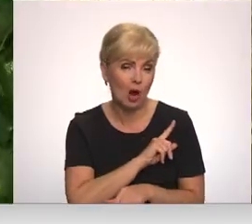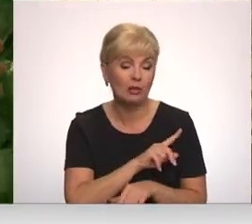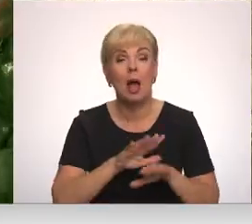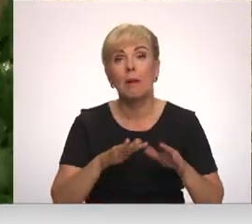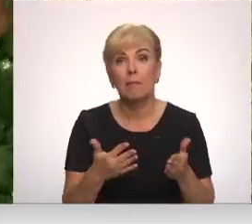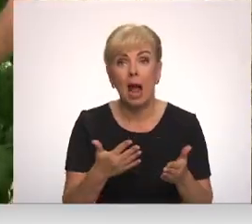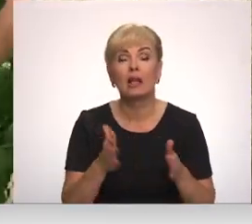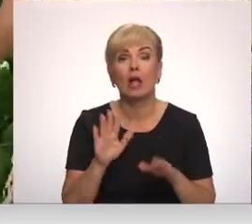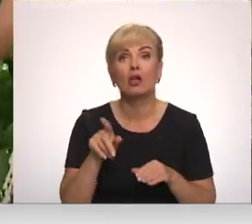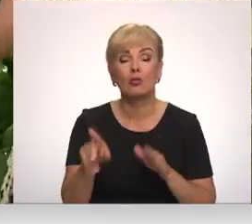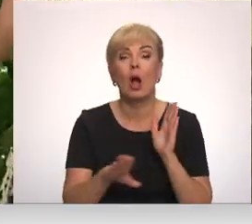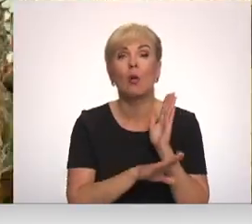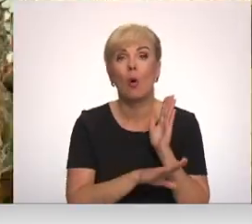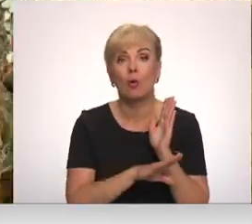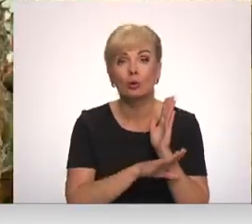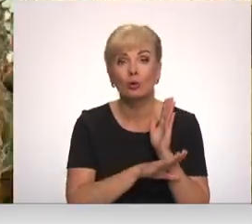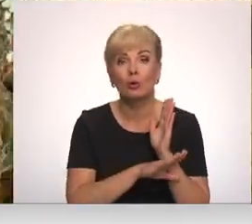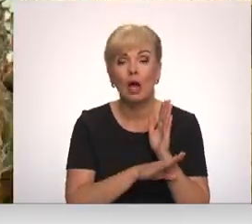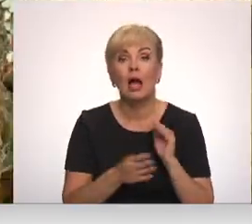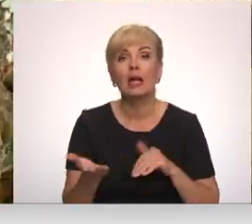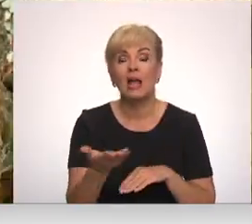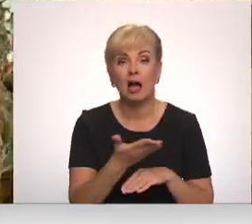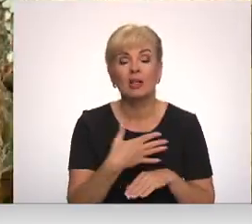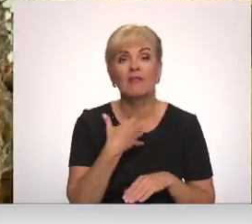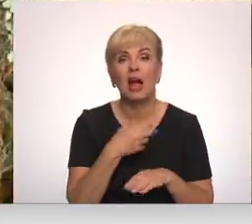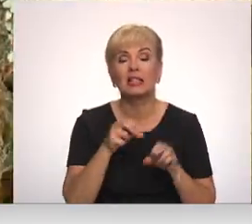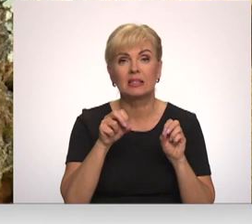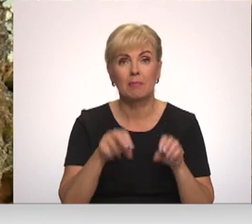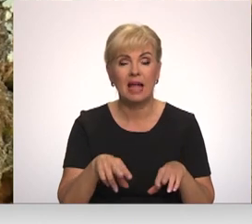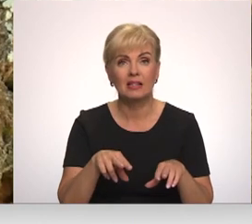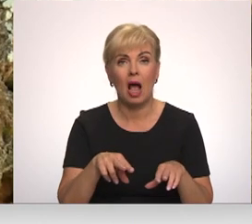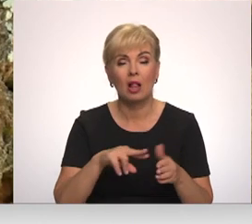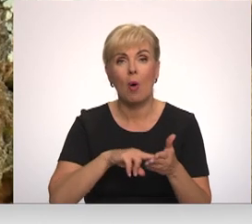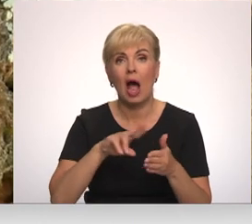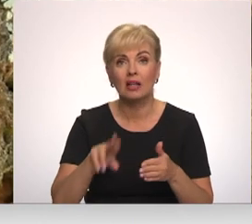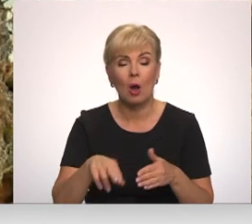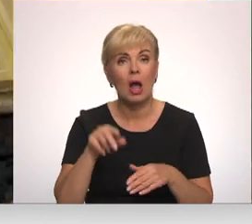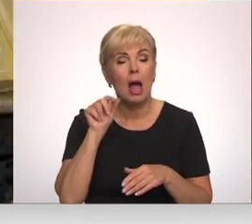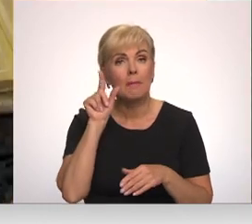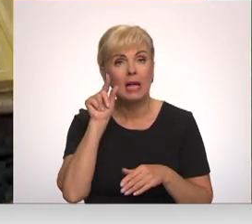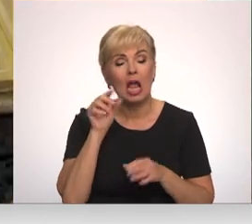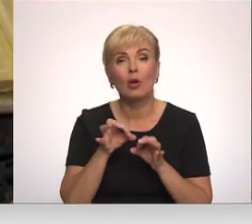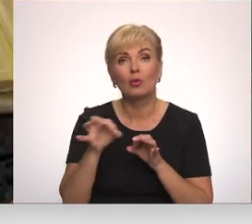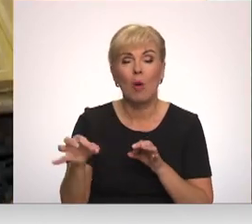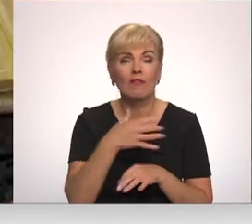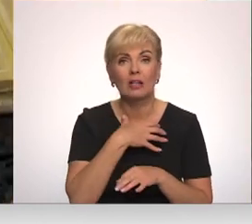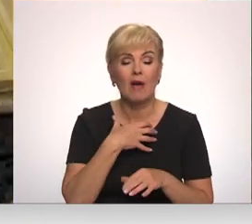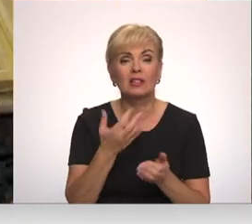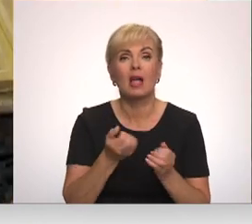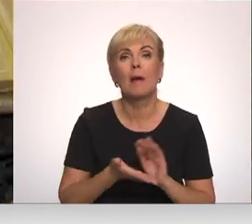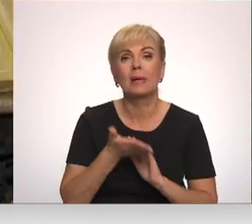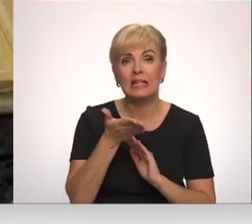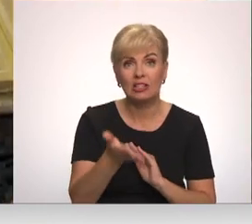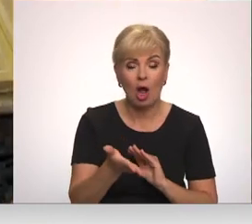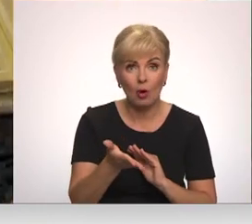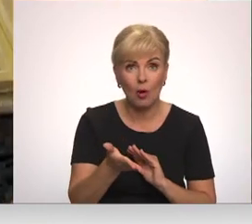bet lai šo kūku nozaugjātu, būtu jāsaņem speciāla atļauja. Preiļu novada pašvaldībā saņemti 3 iesniegumi un nu